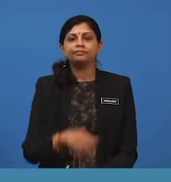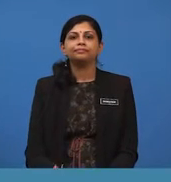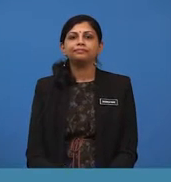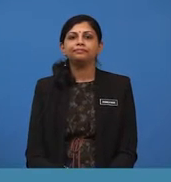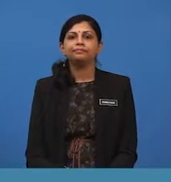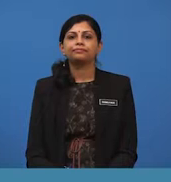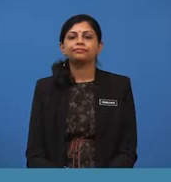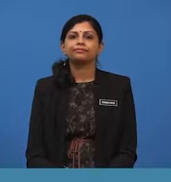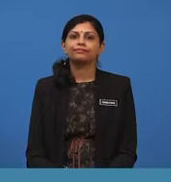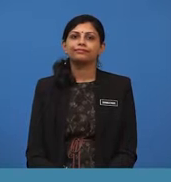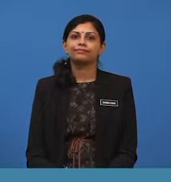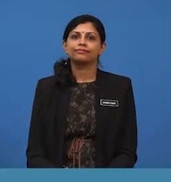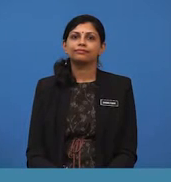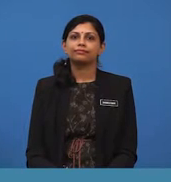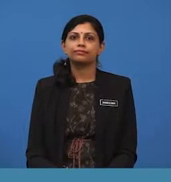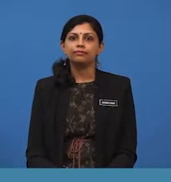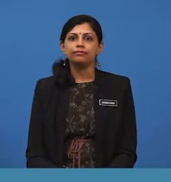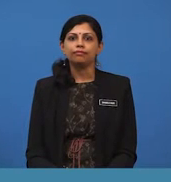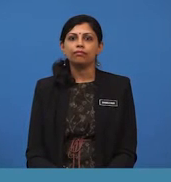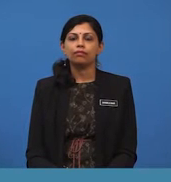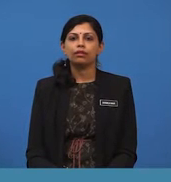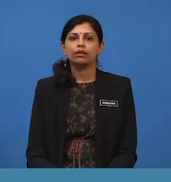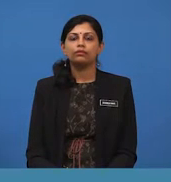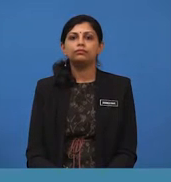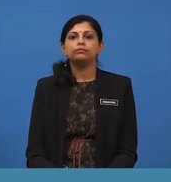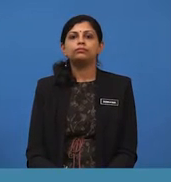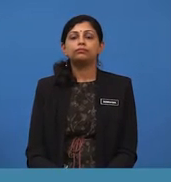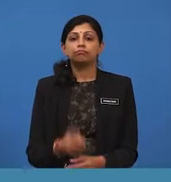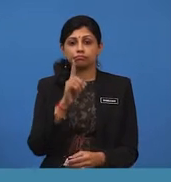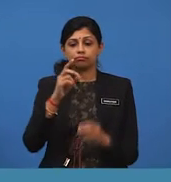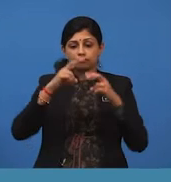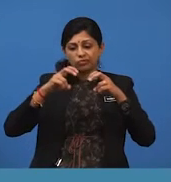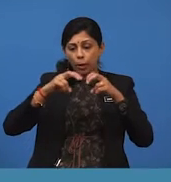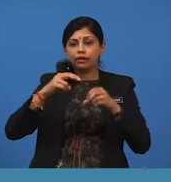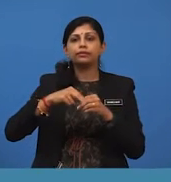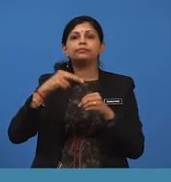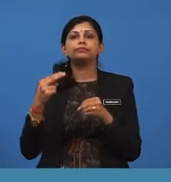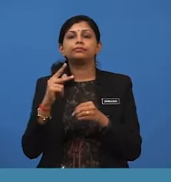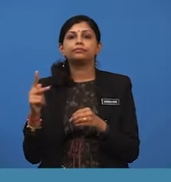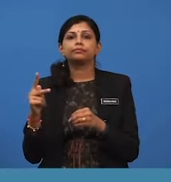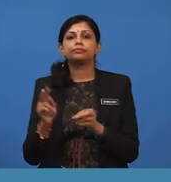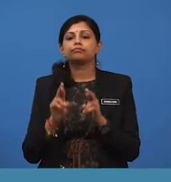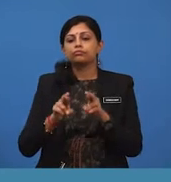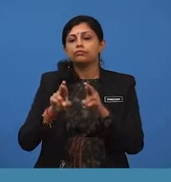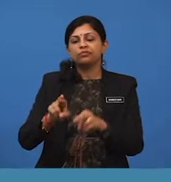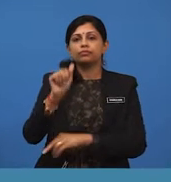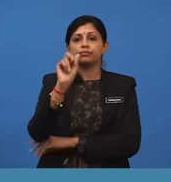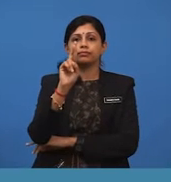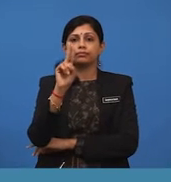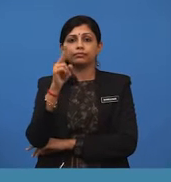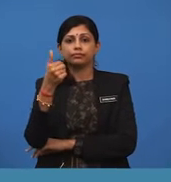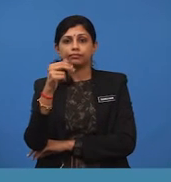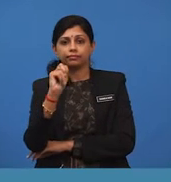Seterusnya, soalan keempat. Rajah menunjukkan satu eksperimen untuk menghasilkan